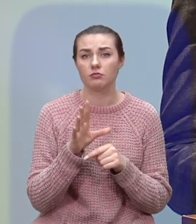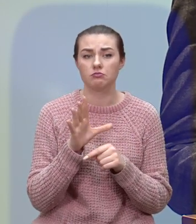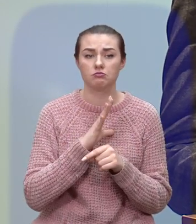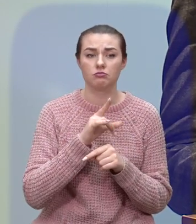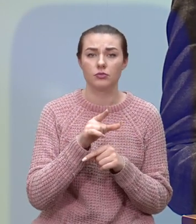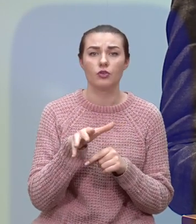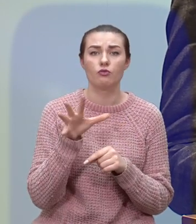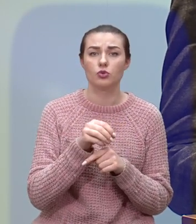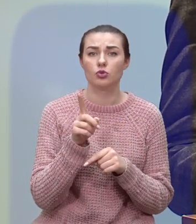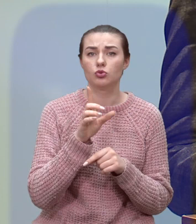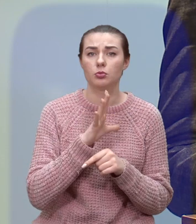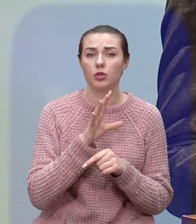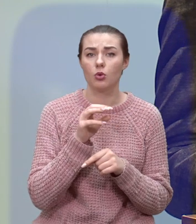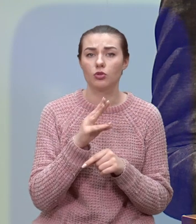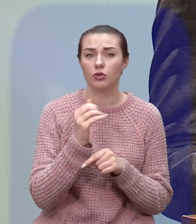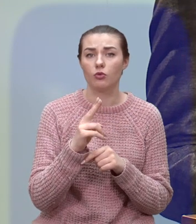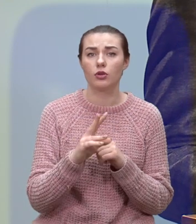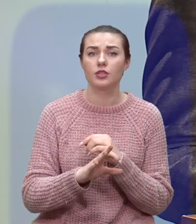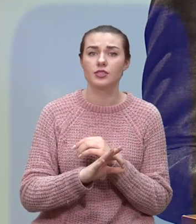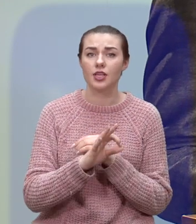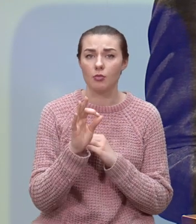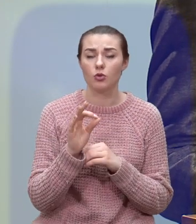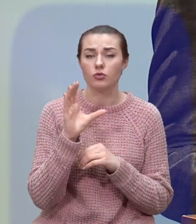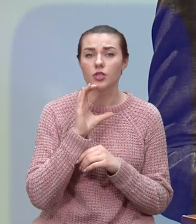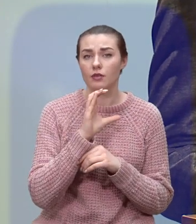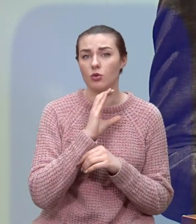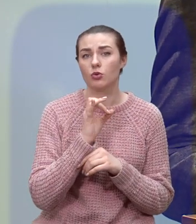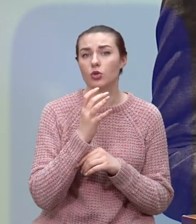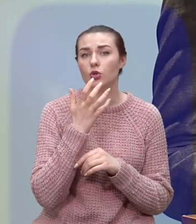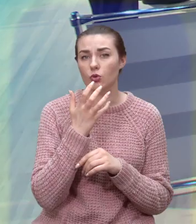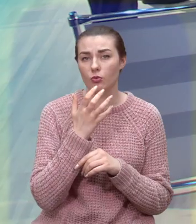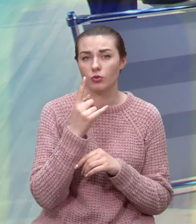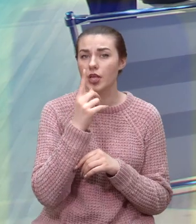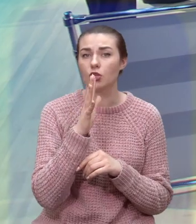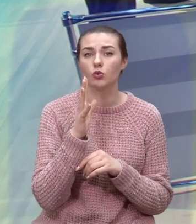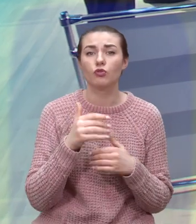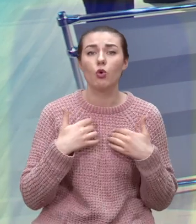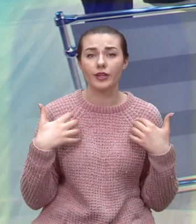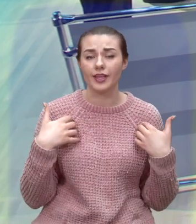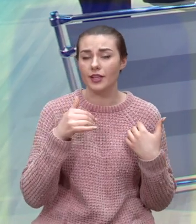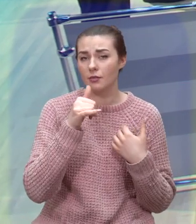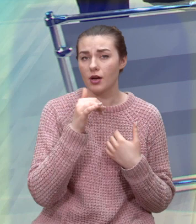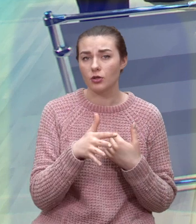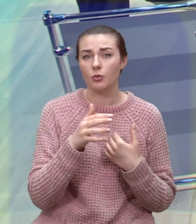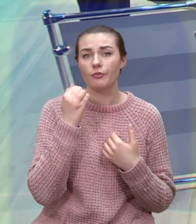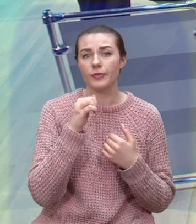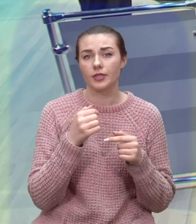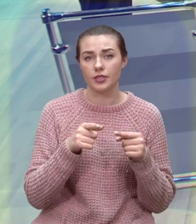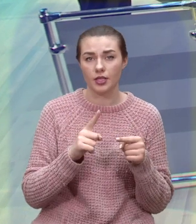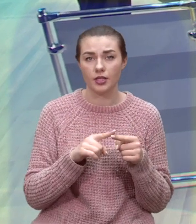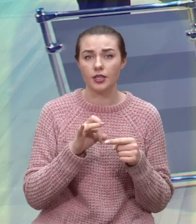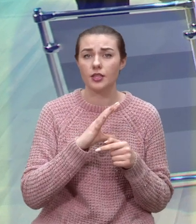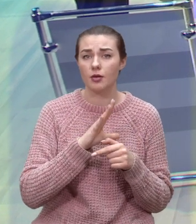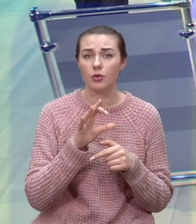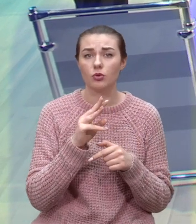своими рогами все что было от него к западу и северу и югу ни одно животное не могло справиться с ним и